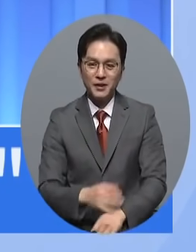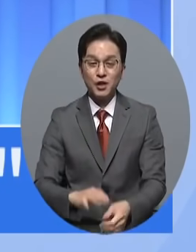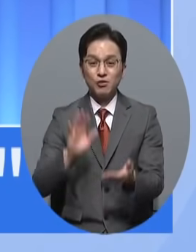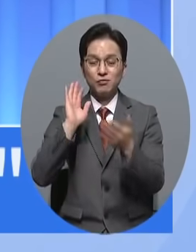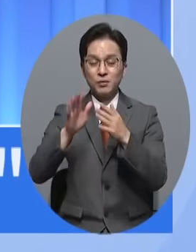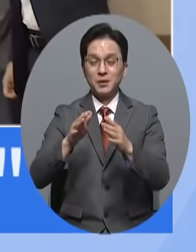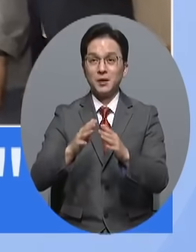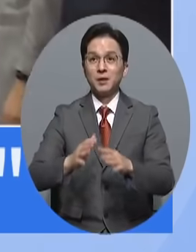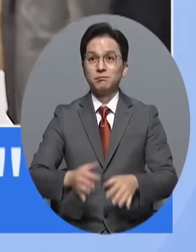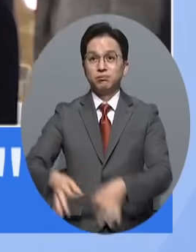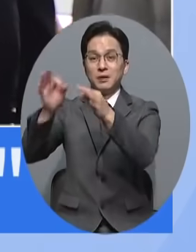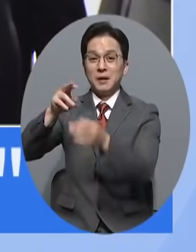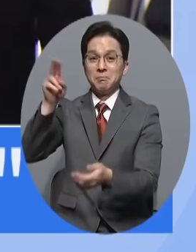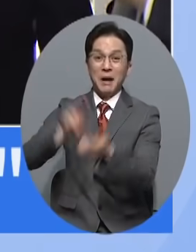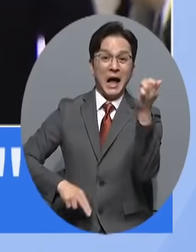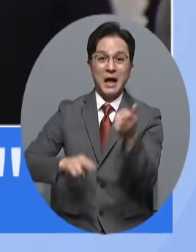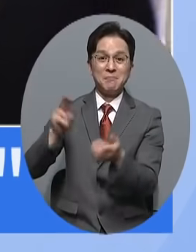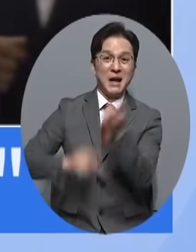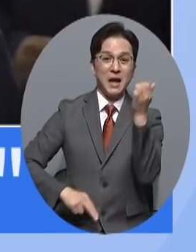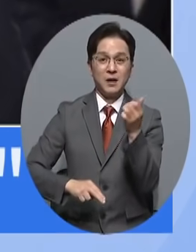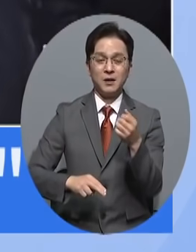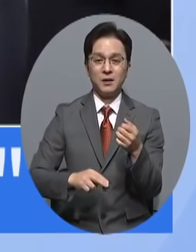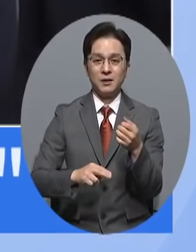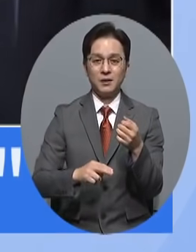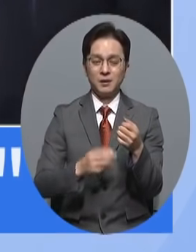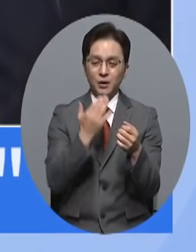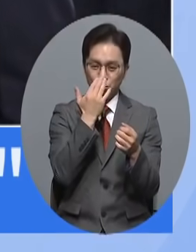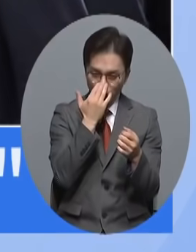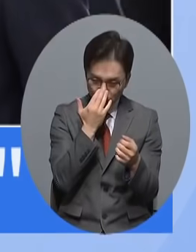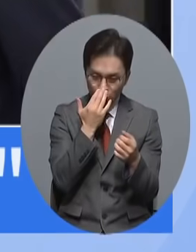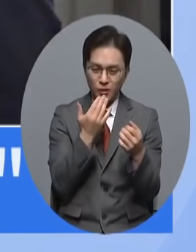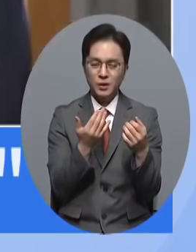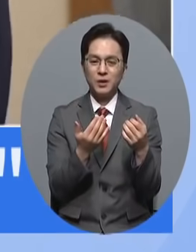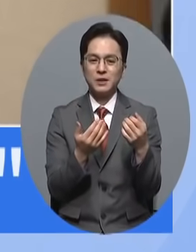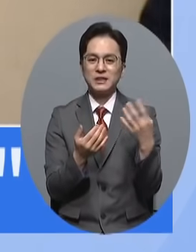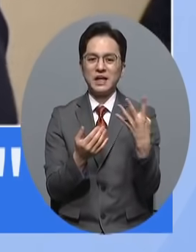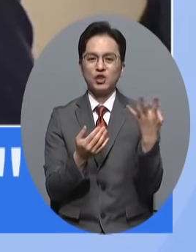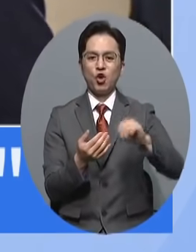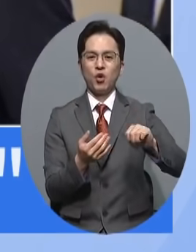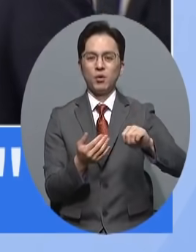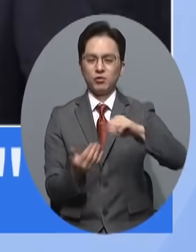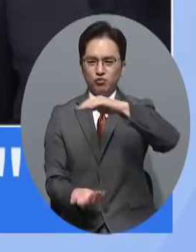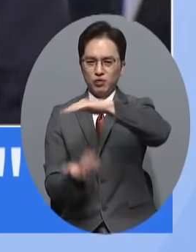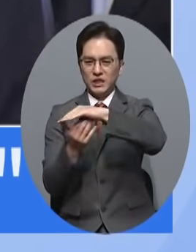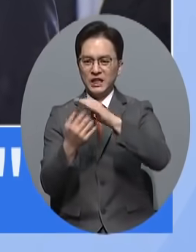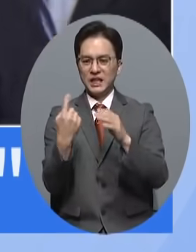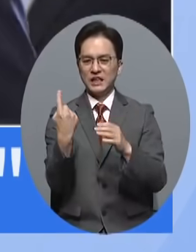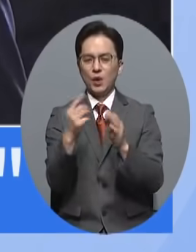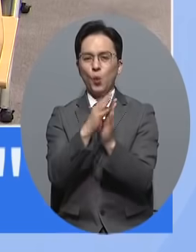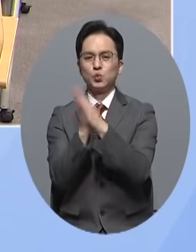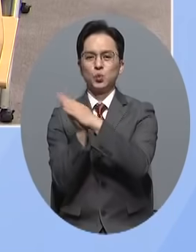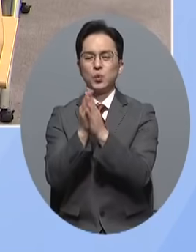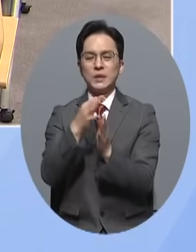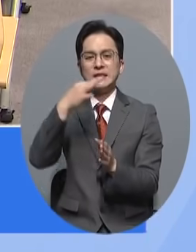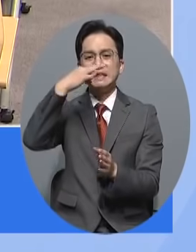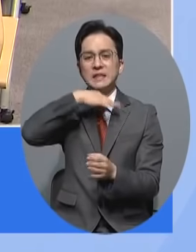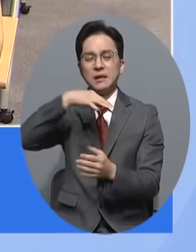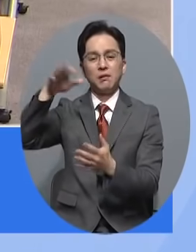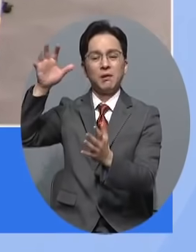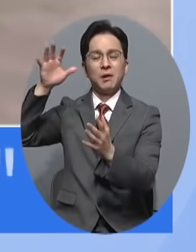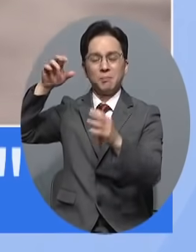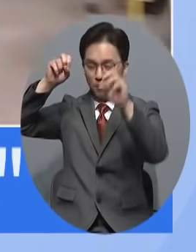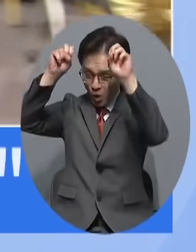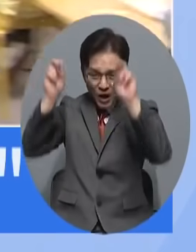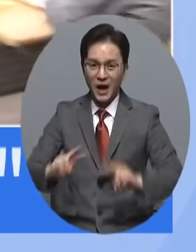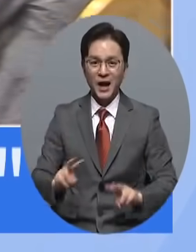따르면 4천억에서 최대 1조까지 났다는 거 아니겠습니까? 자 그렇다면 이것을 어떻게 설명할 것이냐? 이재명 지사는 설계자라면 설계자답게